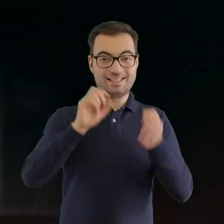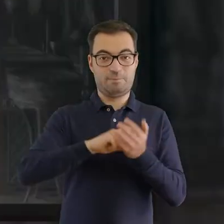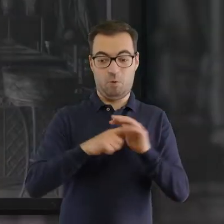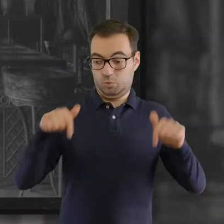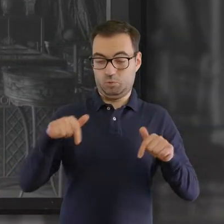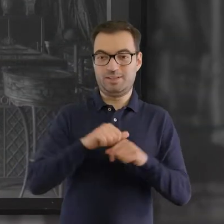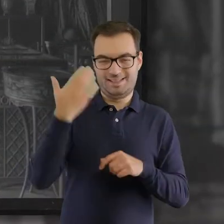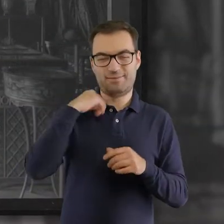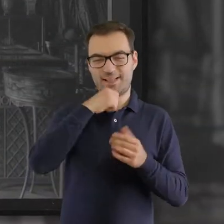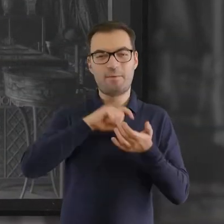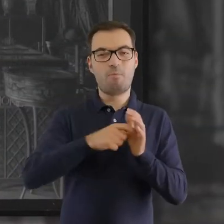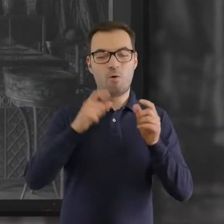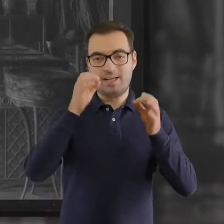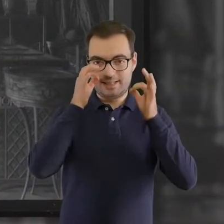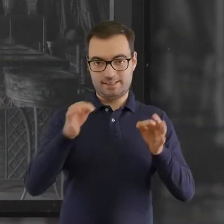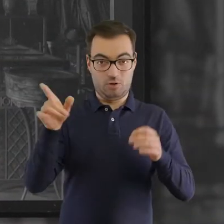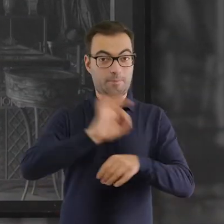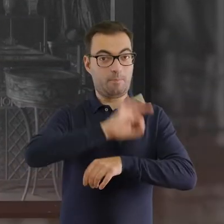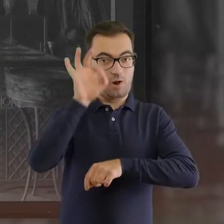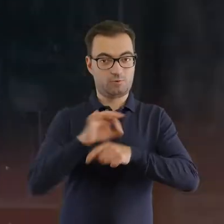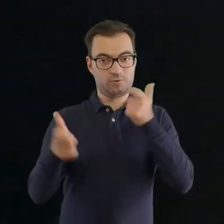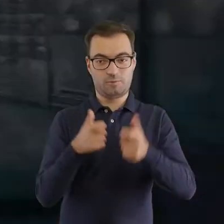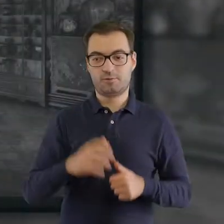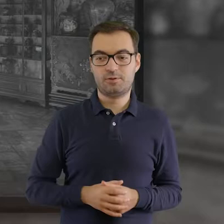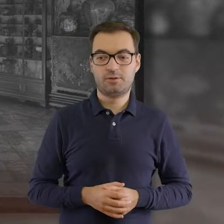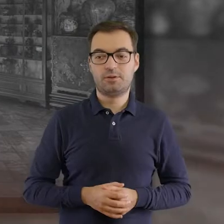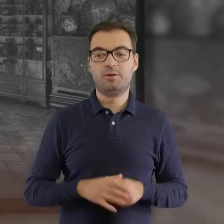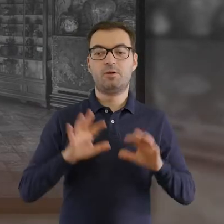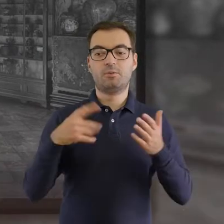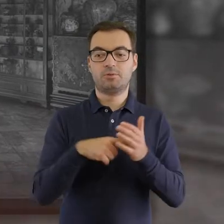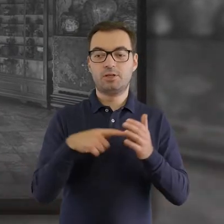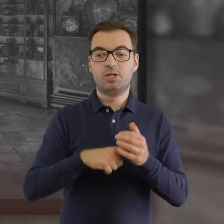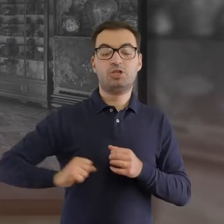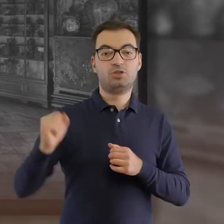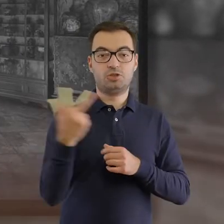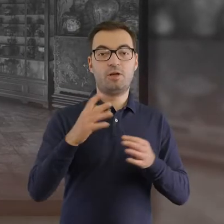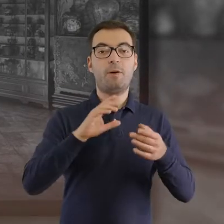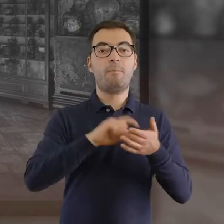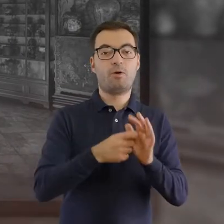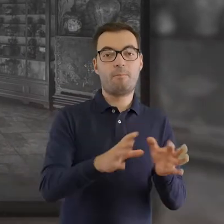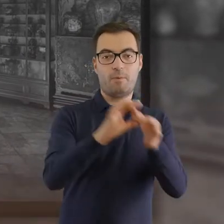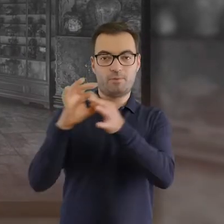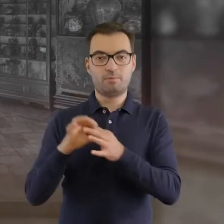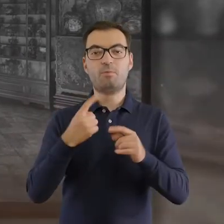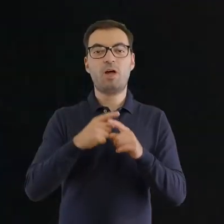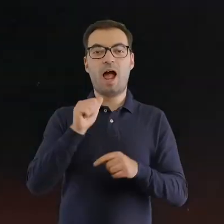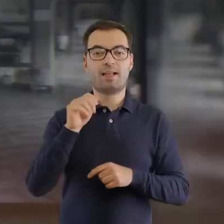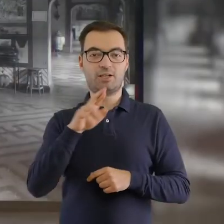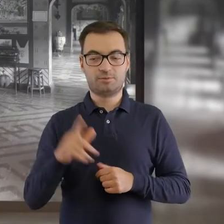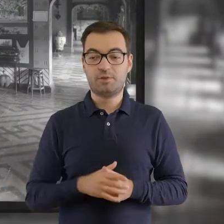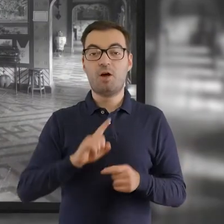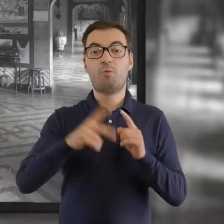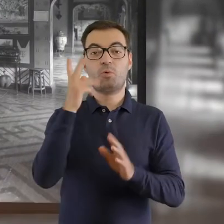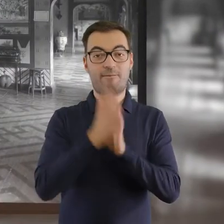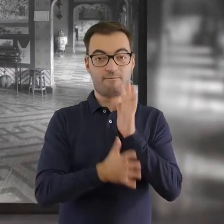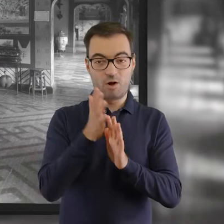się znajdujemy, dawne pokoje chińskie, czyli trzy połączone filodowo pomieszczenia z alkierzami. Po II wojnie światowej